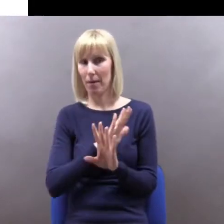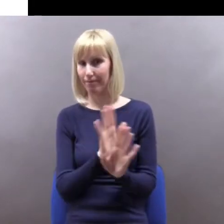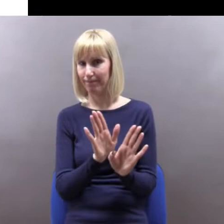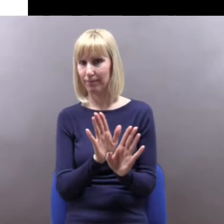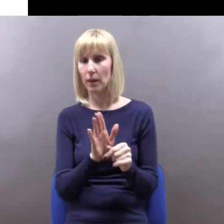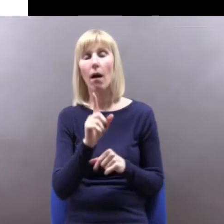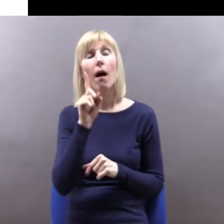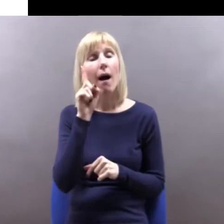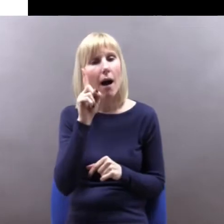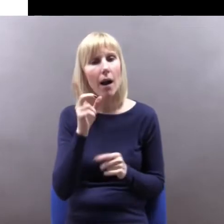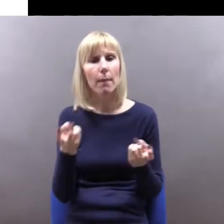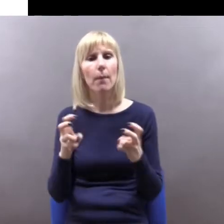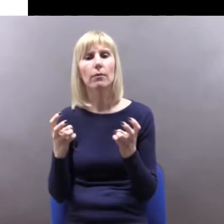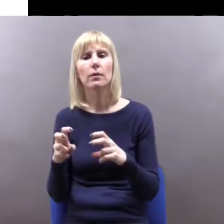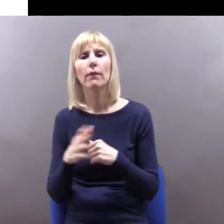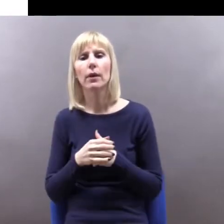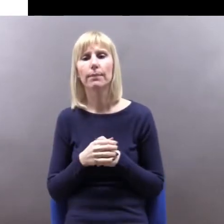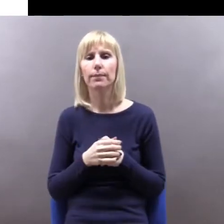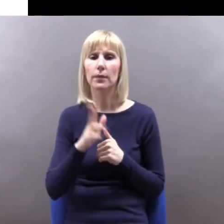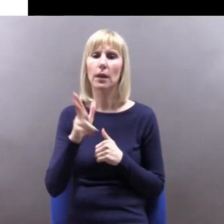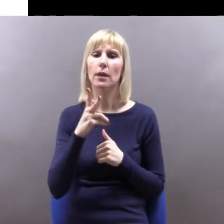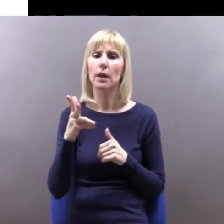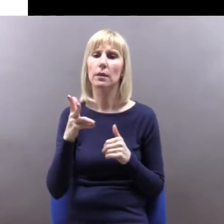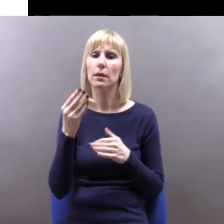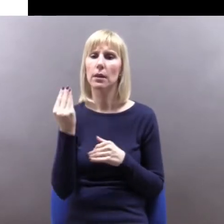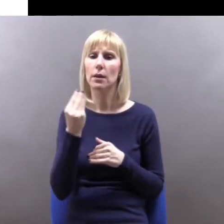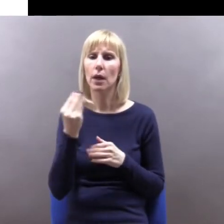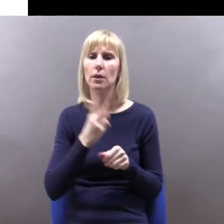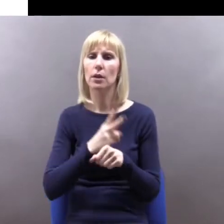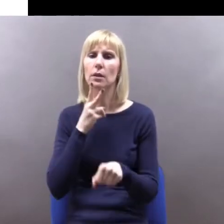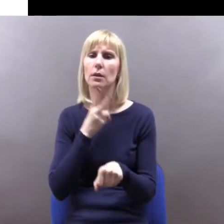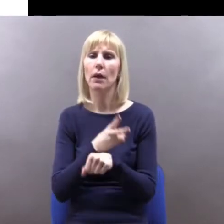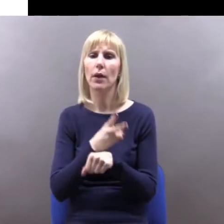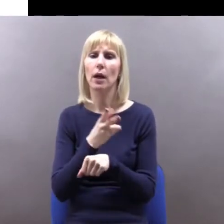ustawy o zapewnianiu dostępności i staraliśmy się to zrobić jak najbardziej przejrzyście.